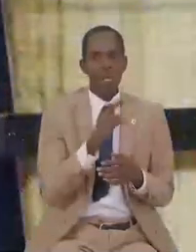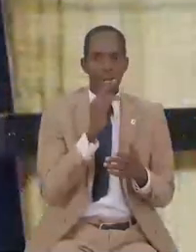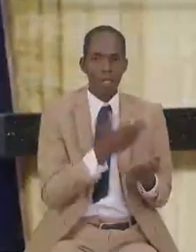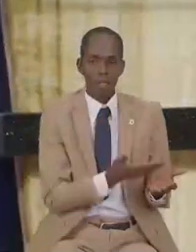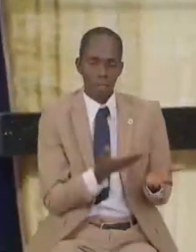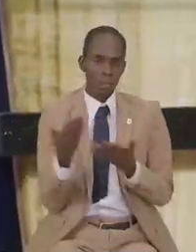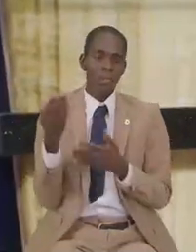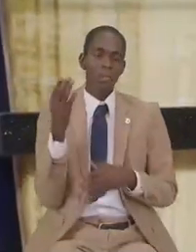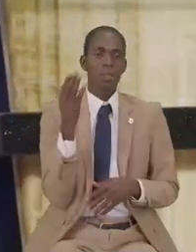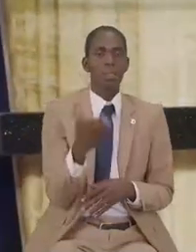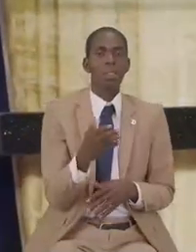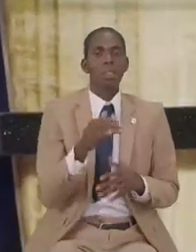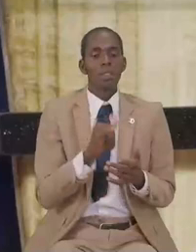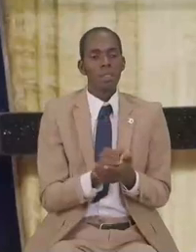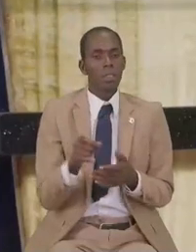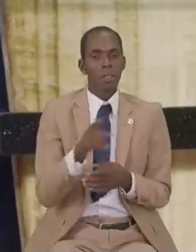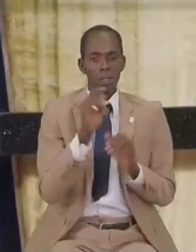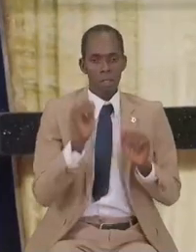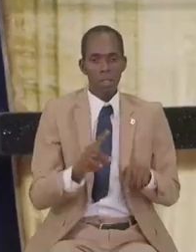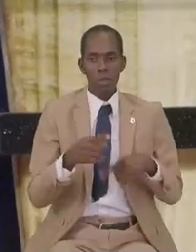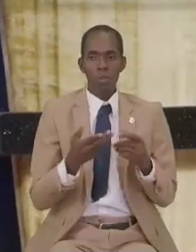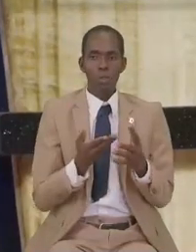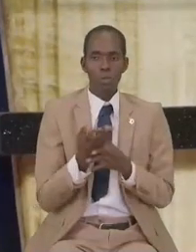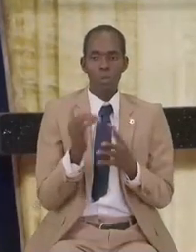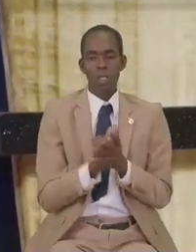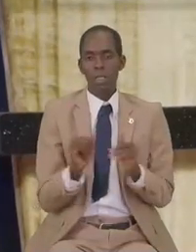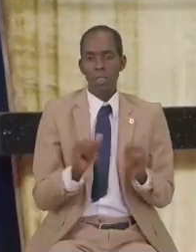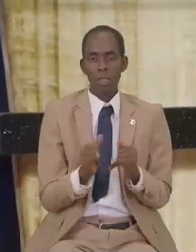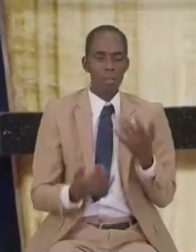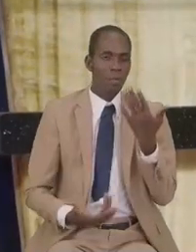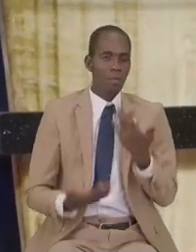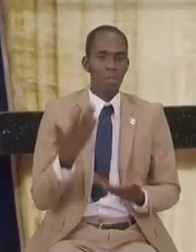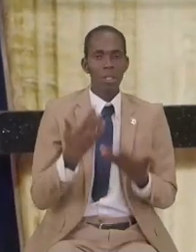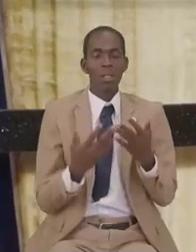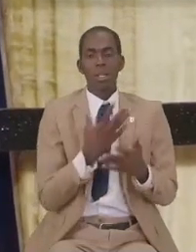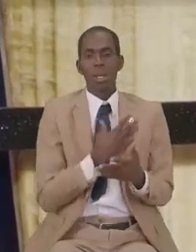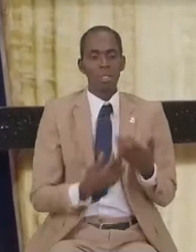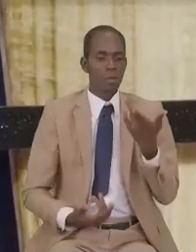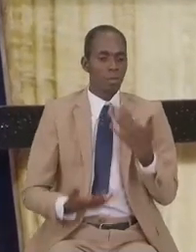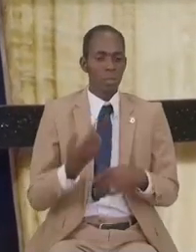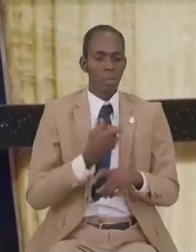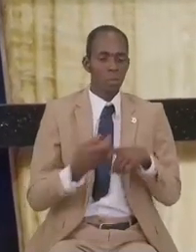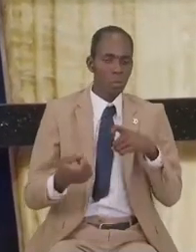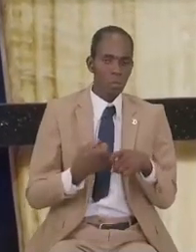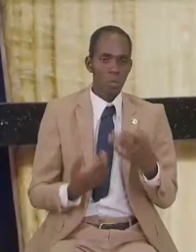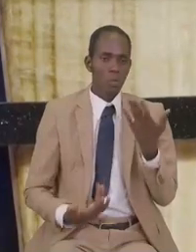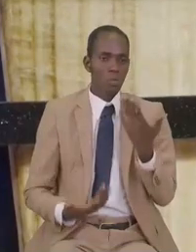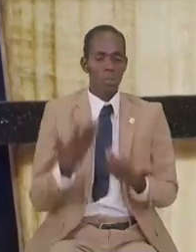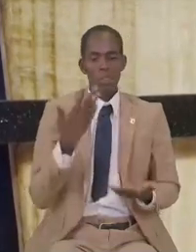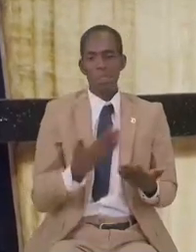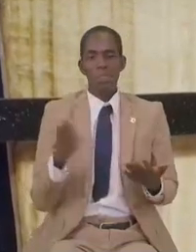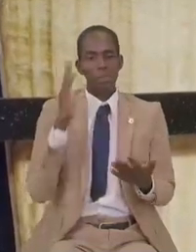tu ne te brûleras pas et la flamme ne t'embrasera pas. Mais ces gens ont traversé la fournaise ardente, la